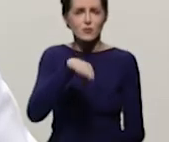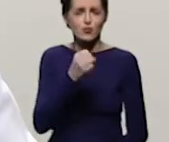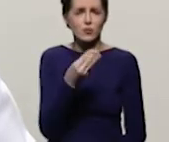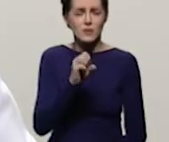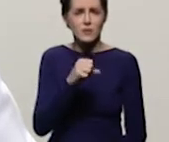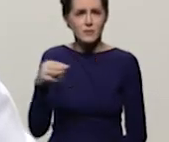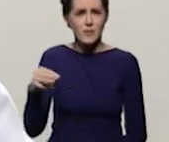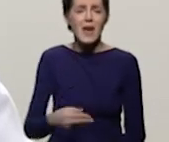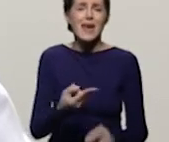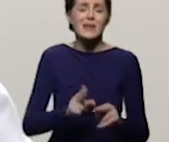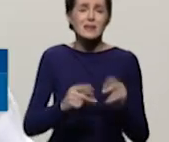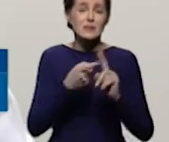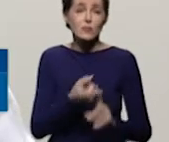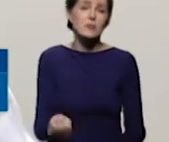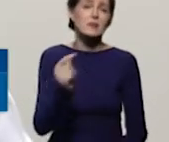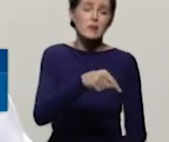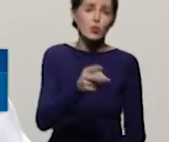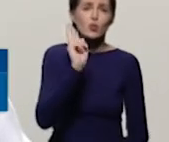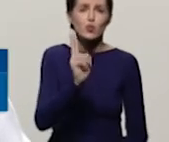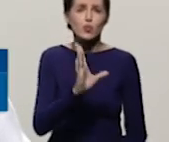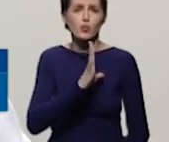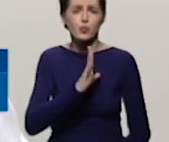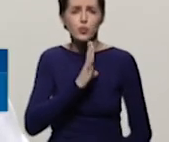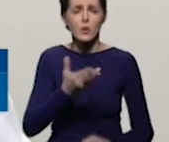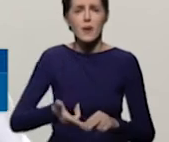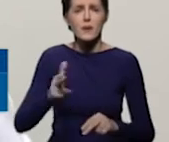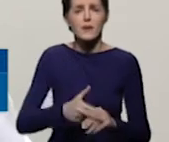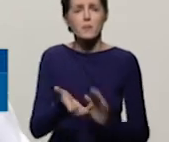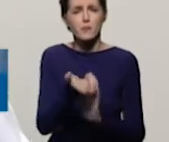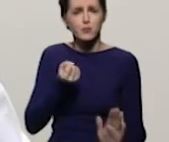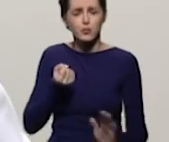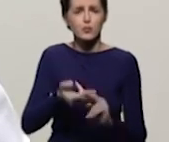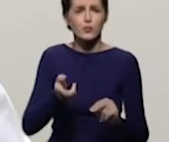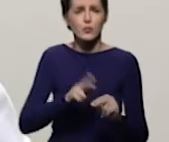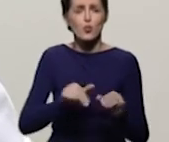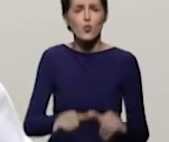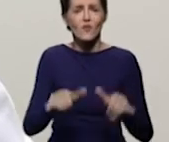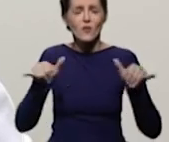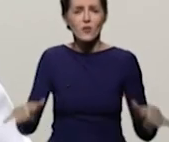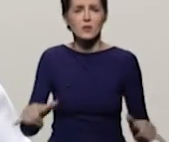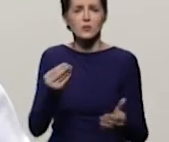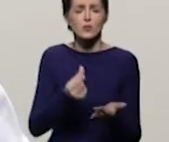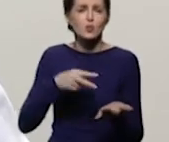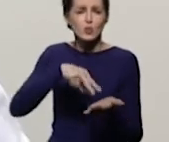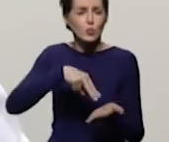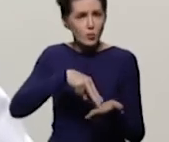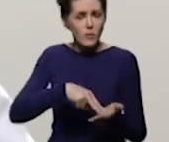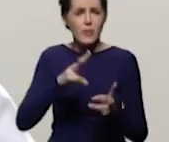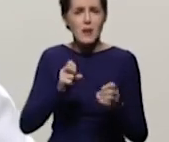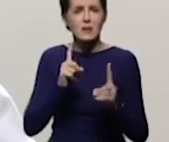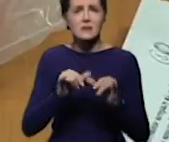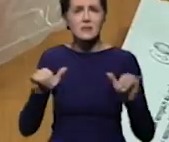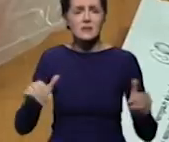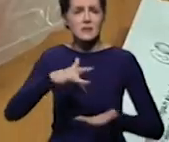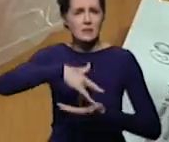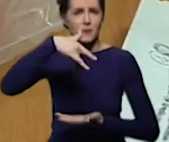стосується техперсоналу, це стосується, може, частини бухгалтерії і так далі, для того, щоб збільшити суму на розвиття